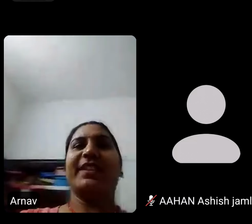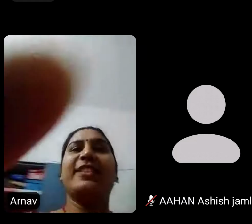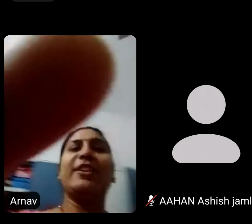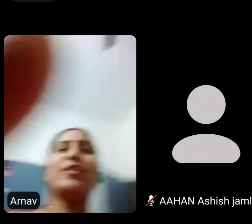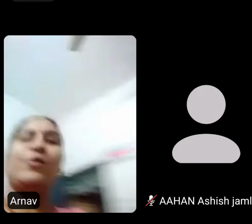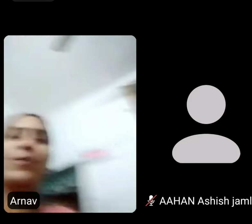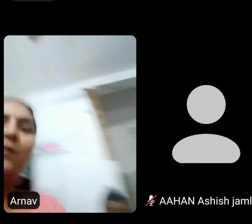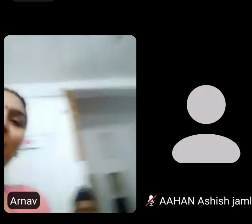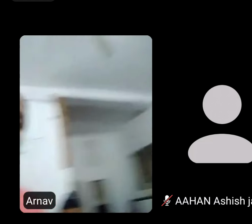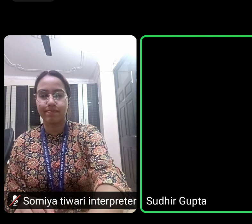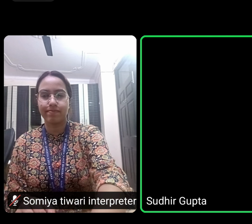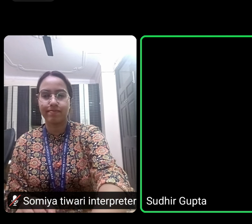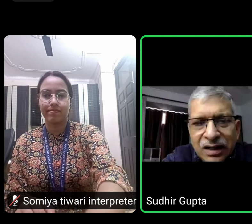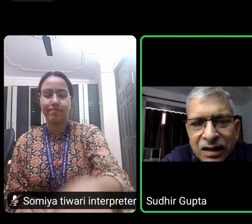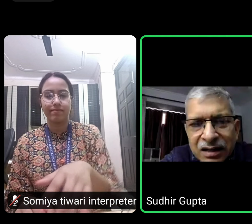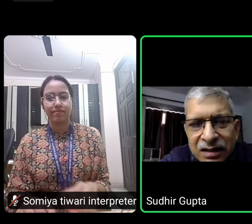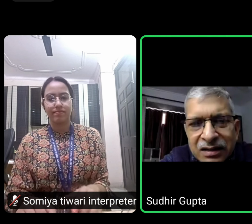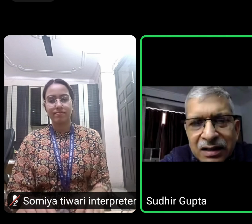वेरी नाइस.